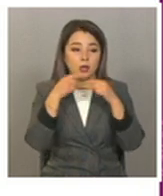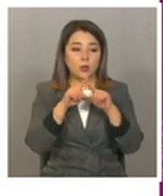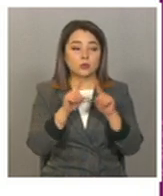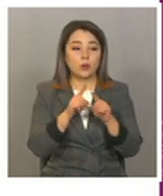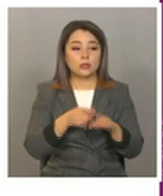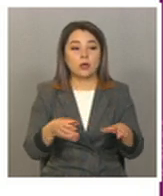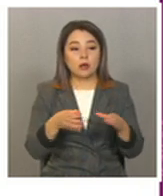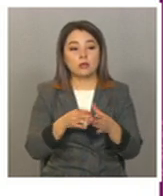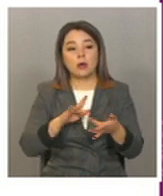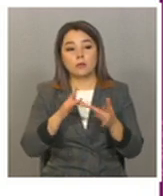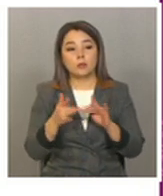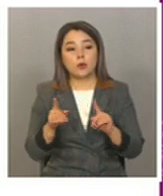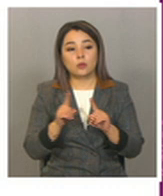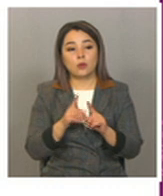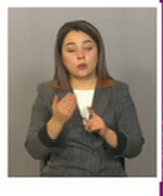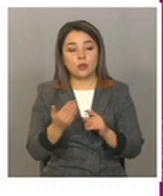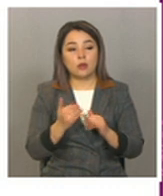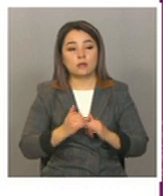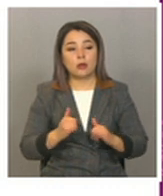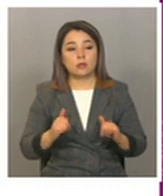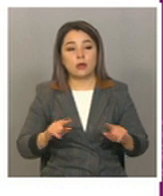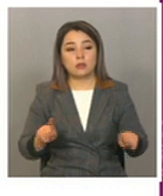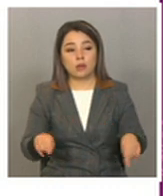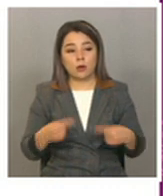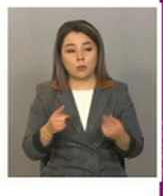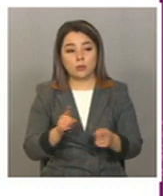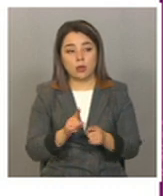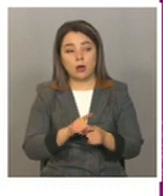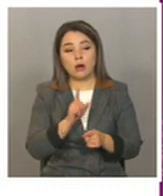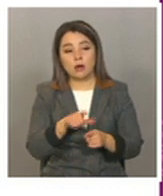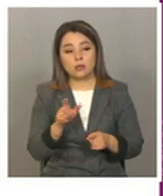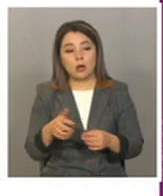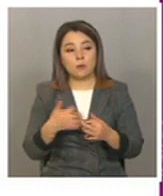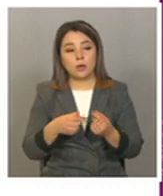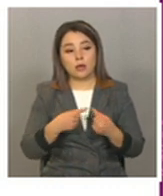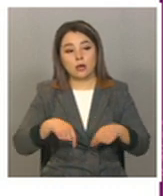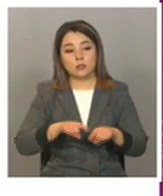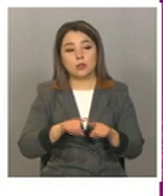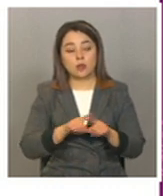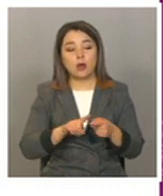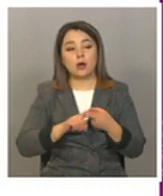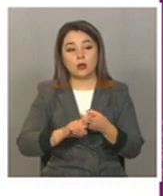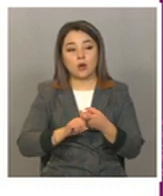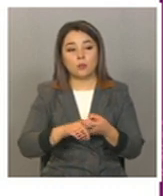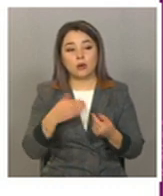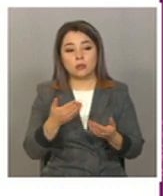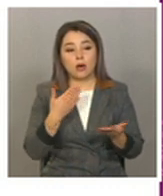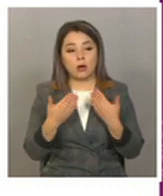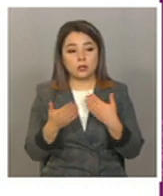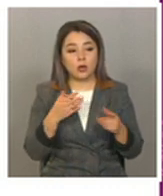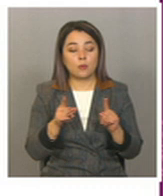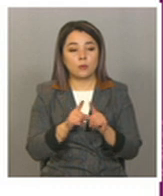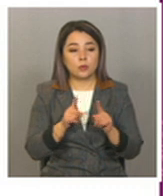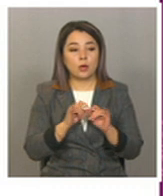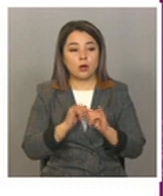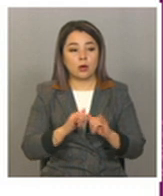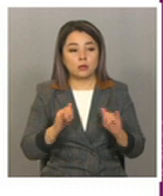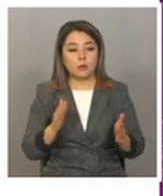технологиялармен ғаламтордың қарқынды дамуы адамдар арасындағы коммуникациялық қарым-қатынасты